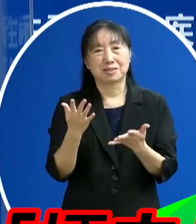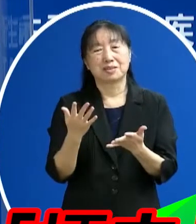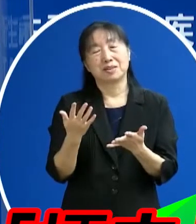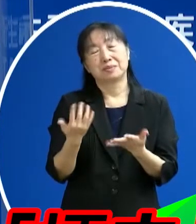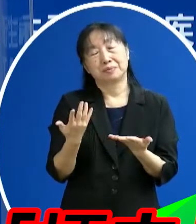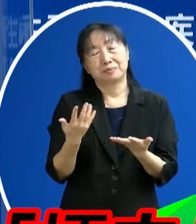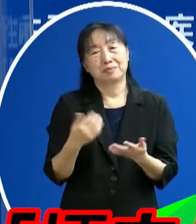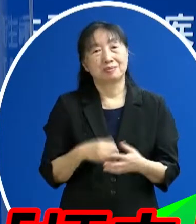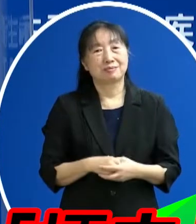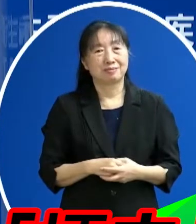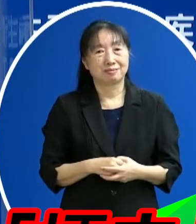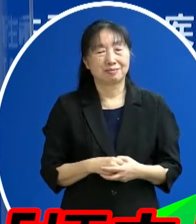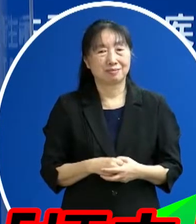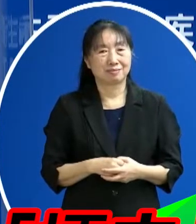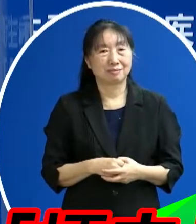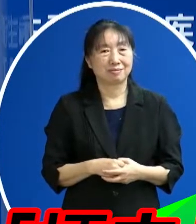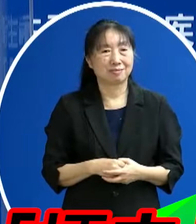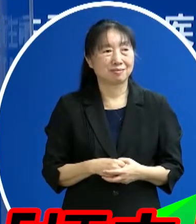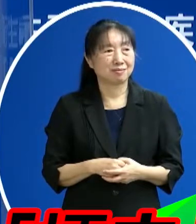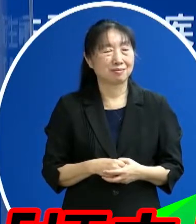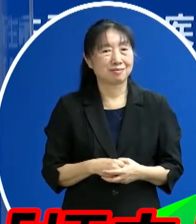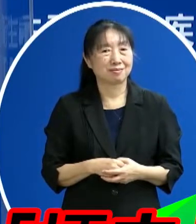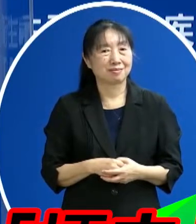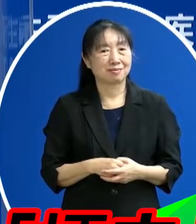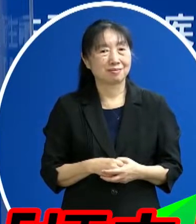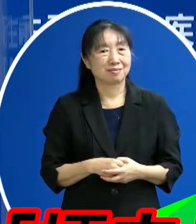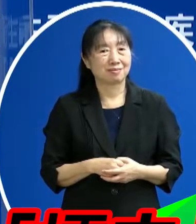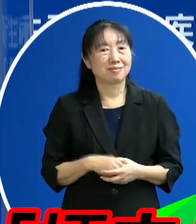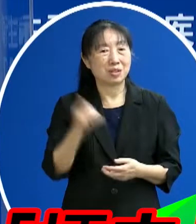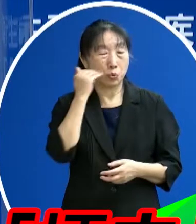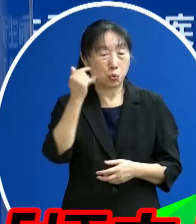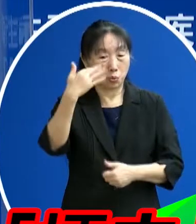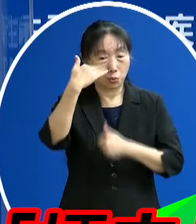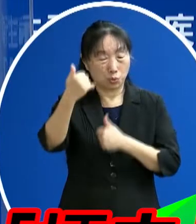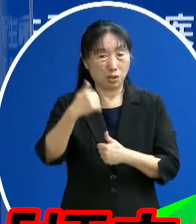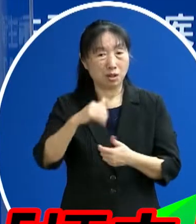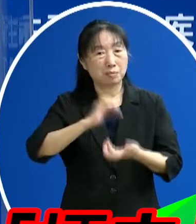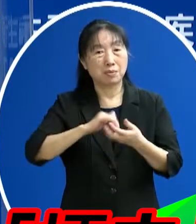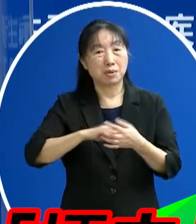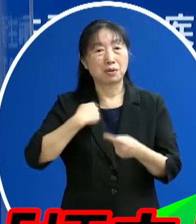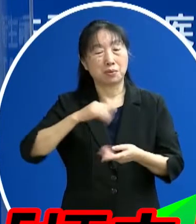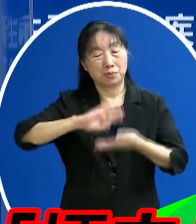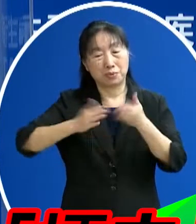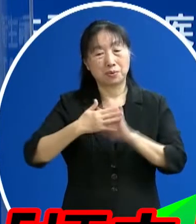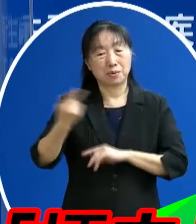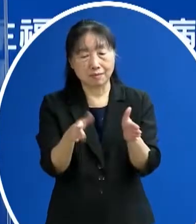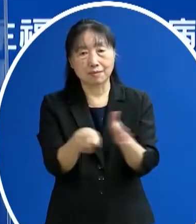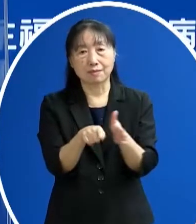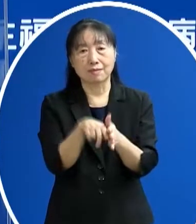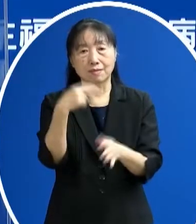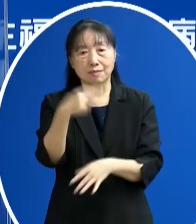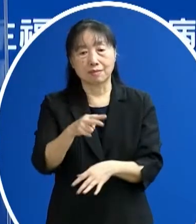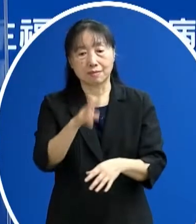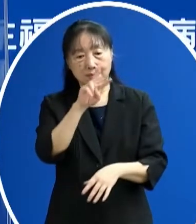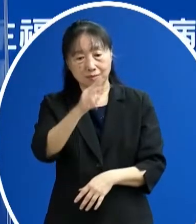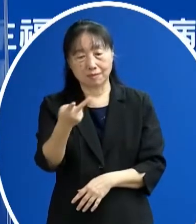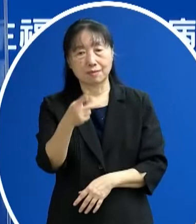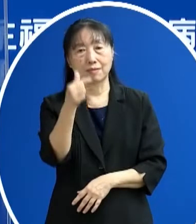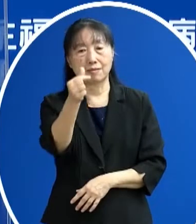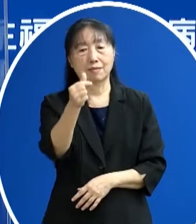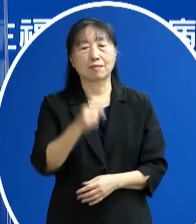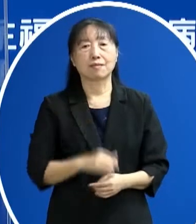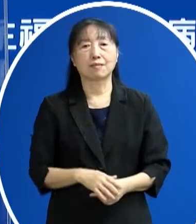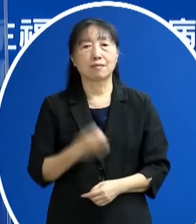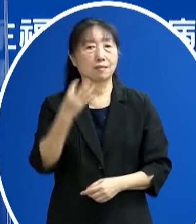哈。那如果他没有，又改天我约他一起去打好了，然后那另外新增